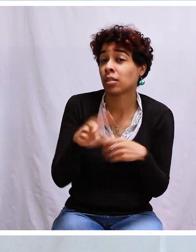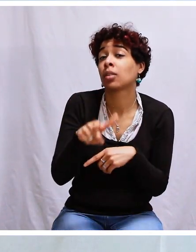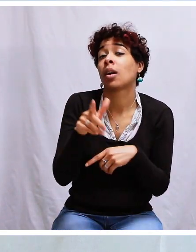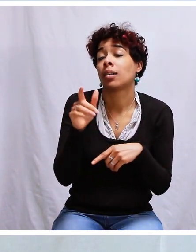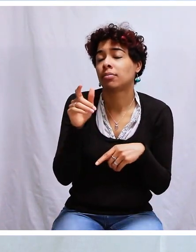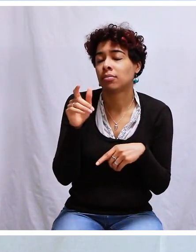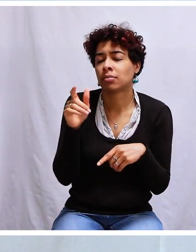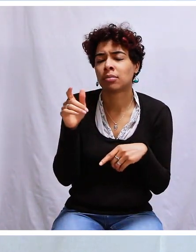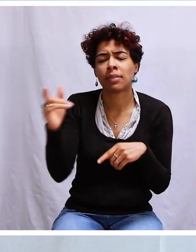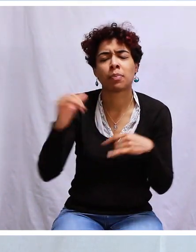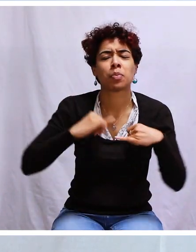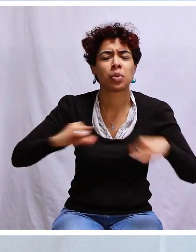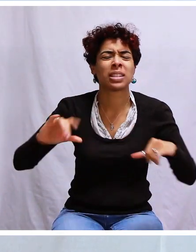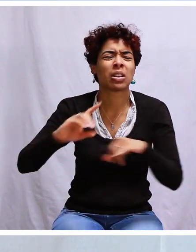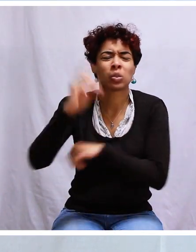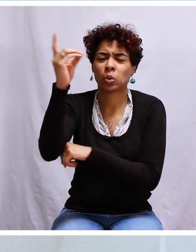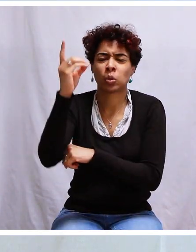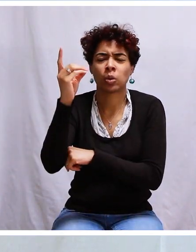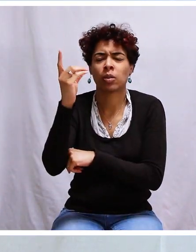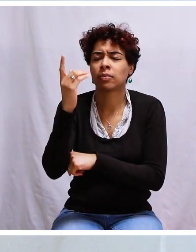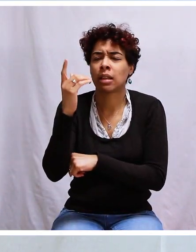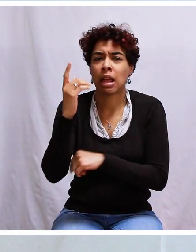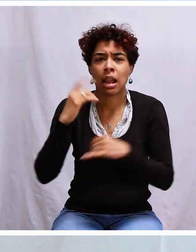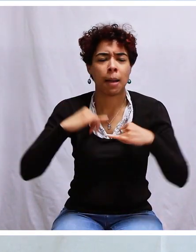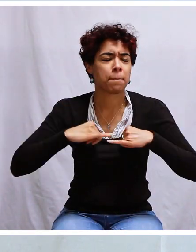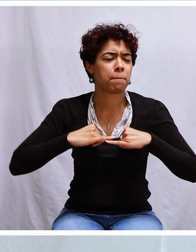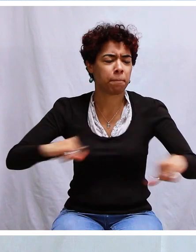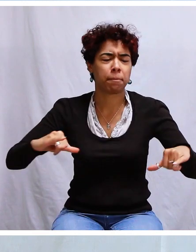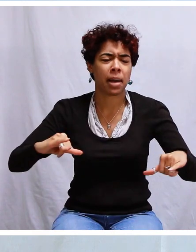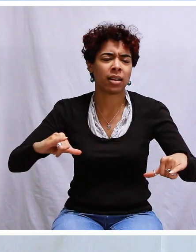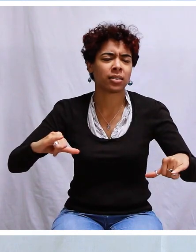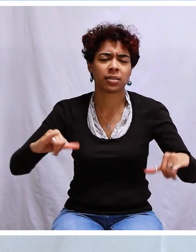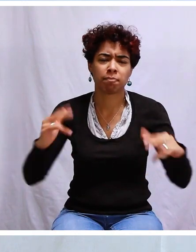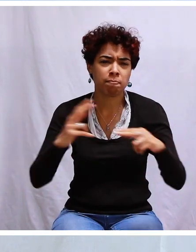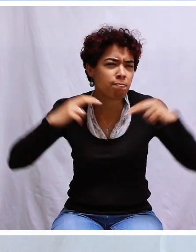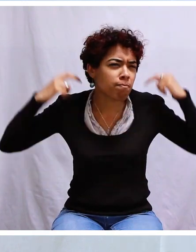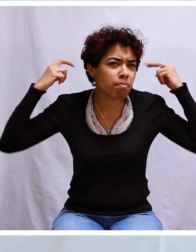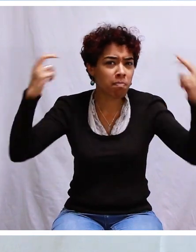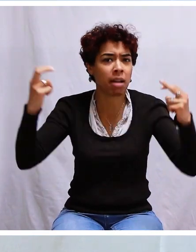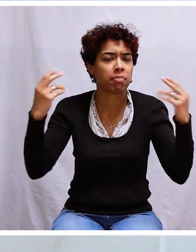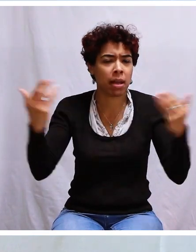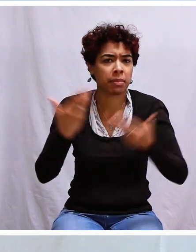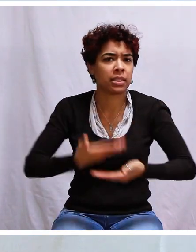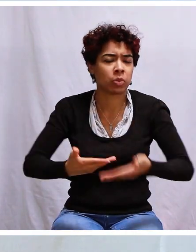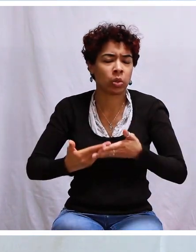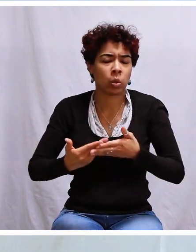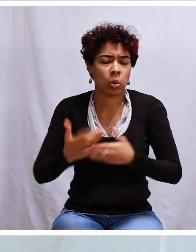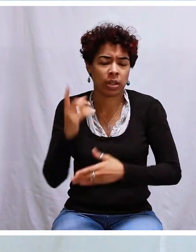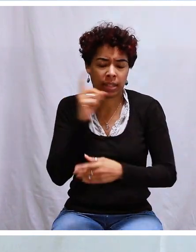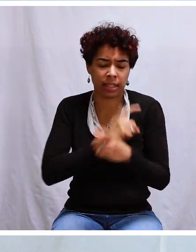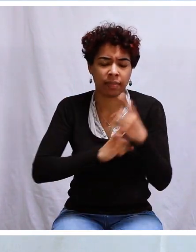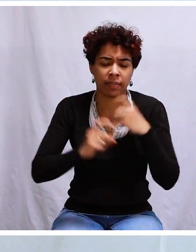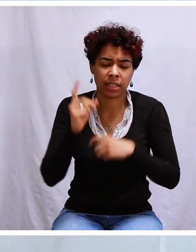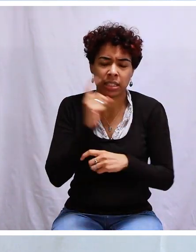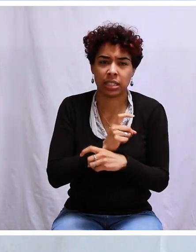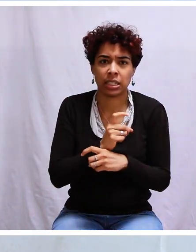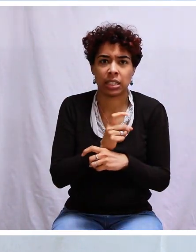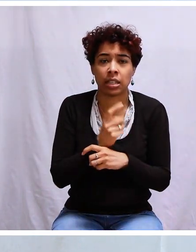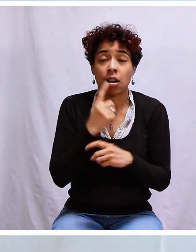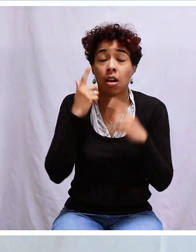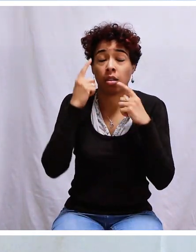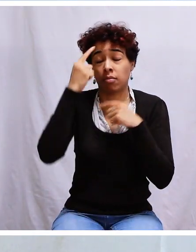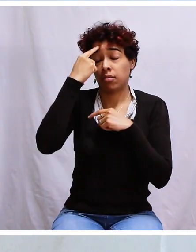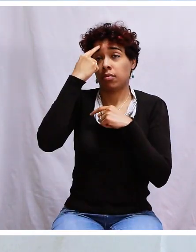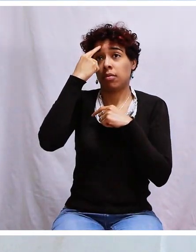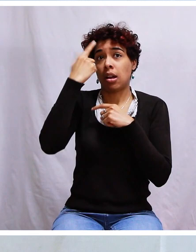vie à ce moment de faiblesse ultime, de dire ça y est, je ne marche plus avec mes forces, mais je marche totalement par l'Esprit.